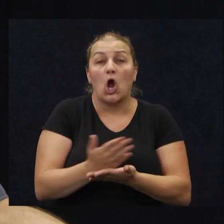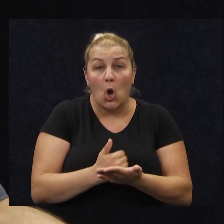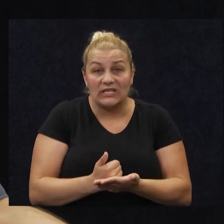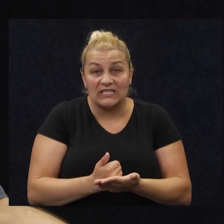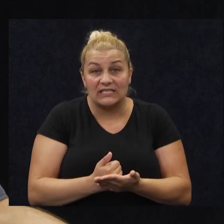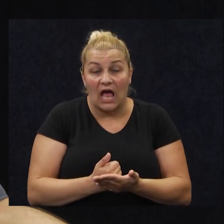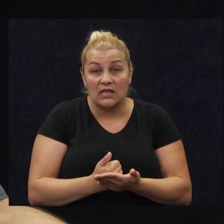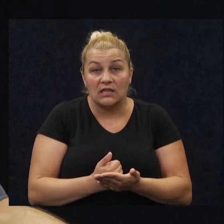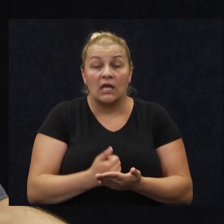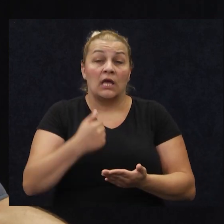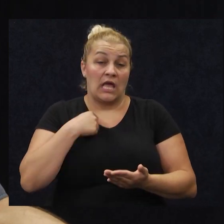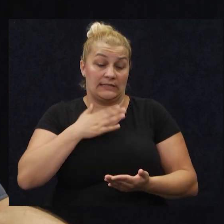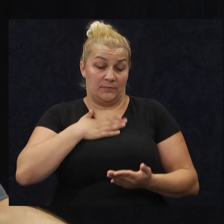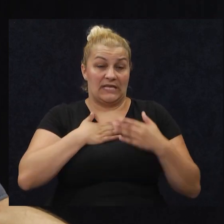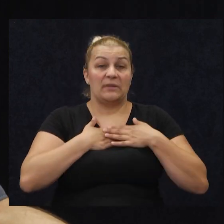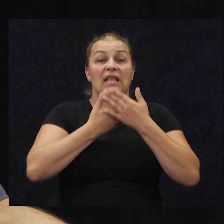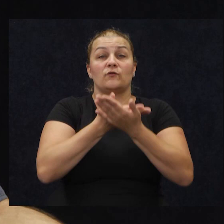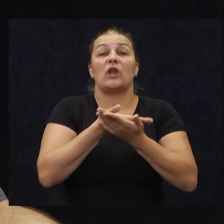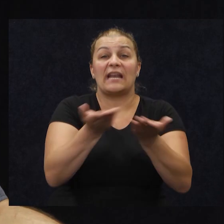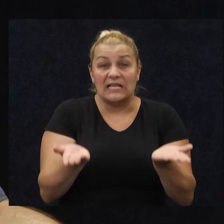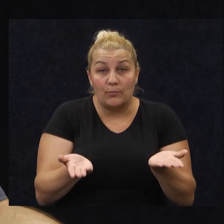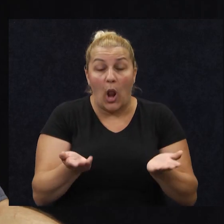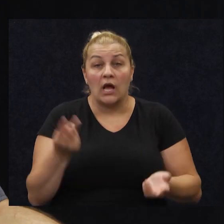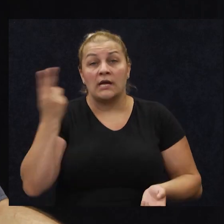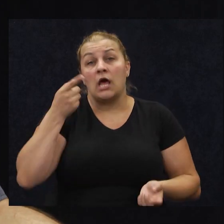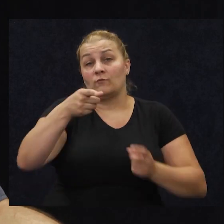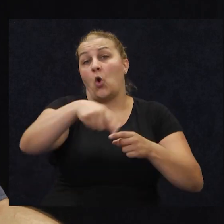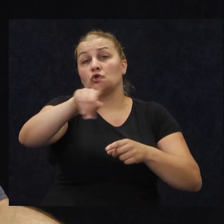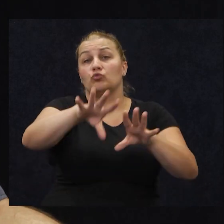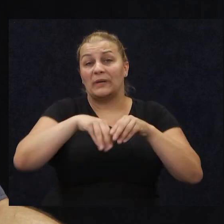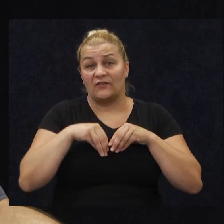i stavio sam se na raspolaganje što su oni naravno prehvatili.